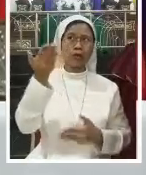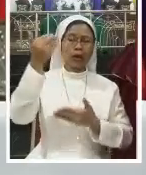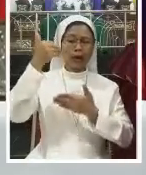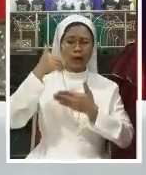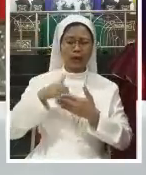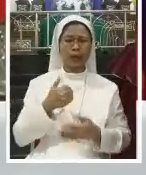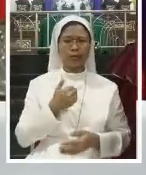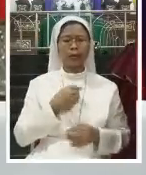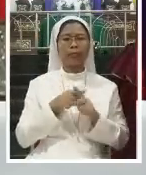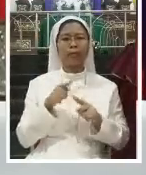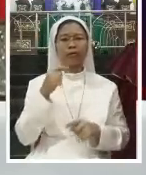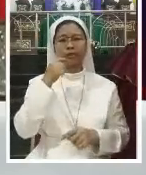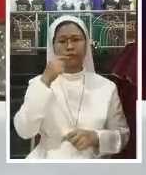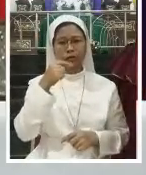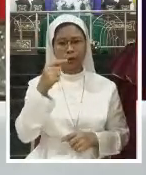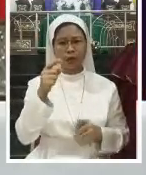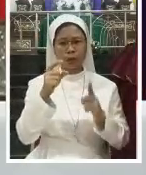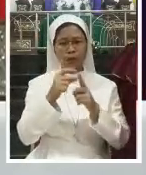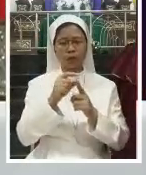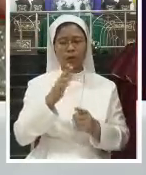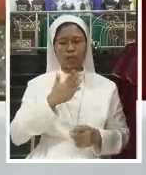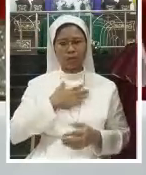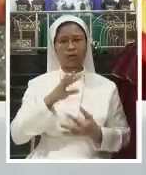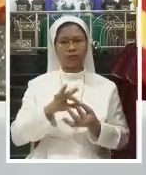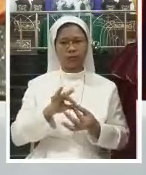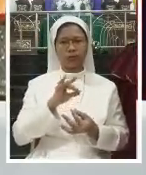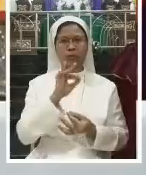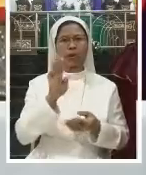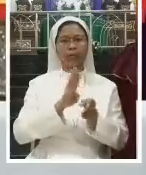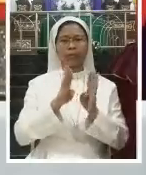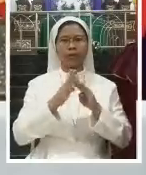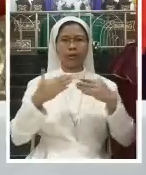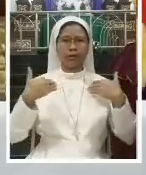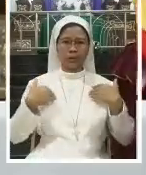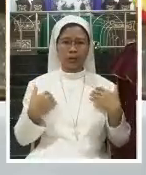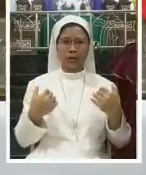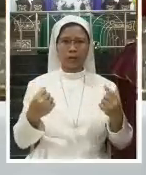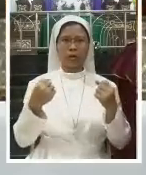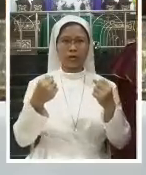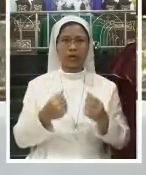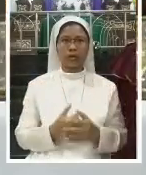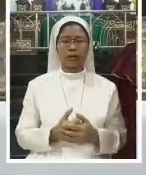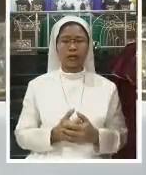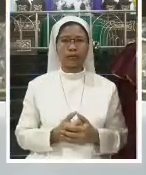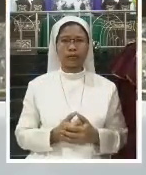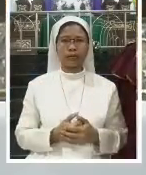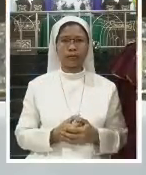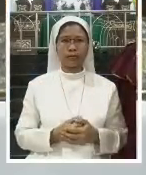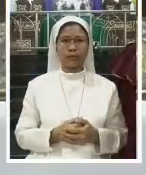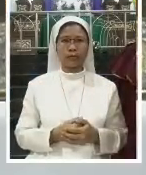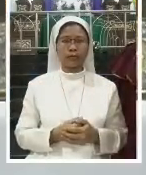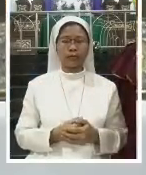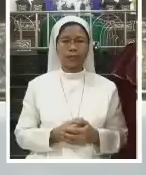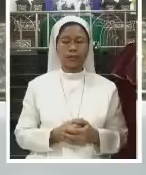sa sakuyang harong, alagad magtaram ka sana, asinan sa kong kalag maumayan.